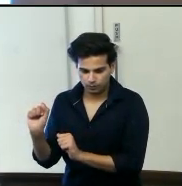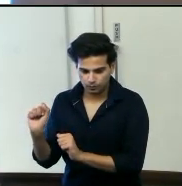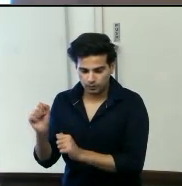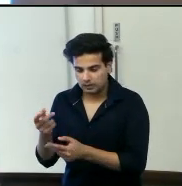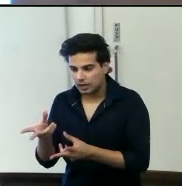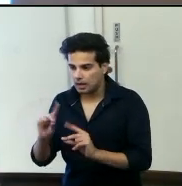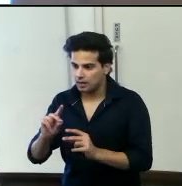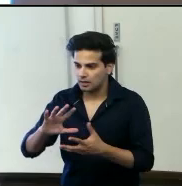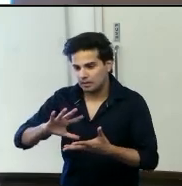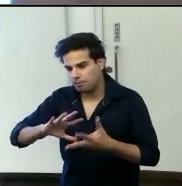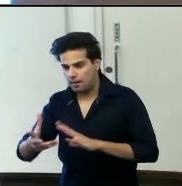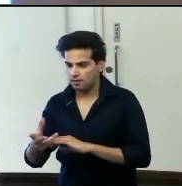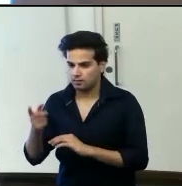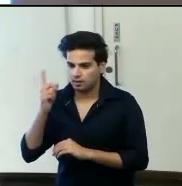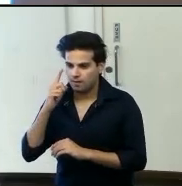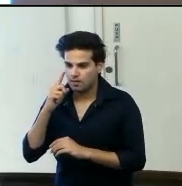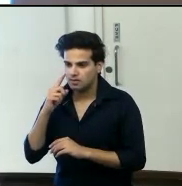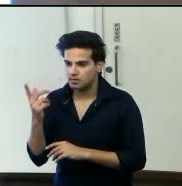recreate the sound?